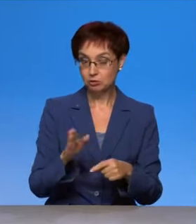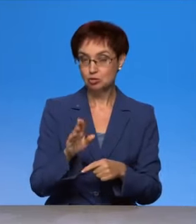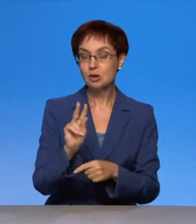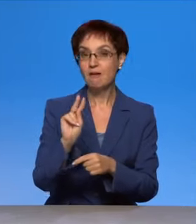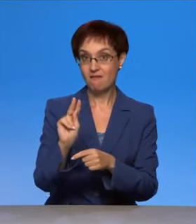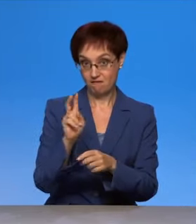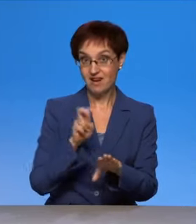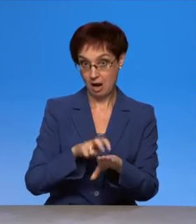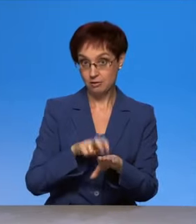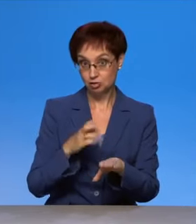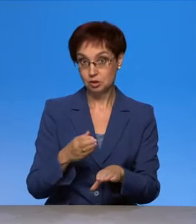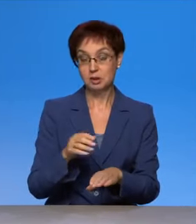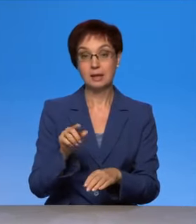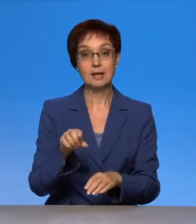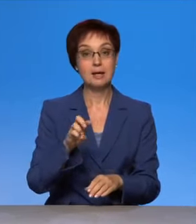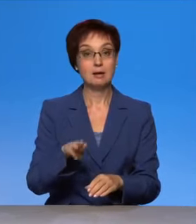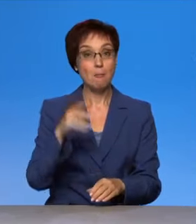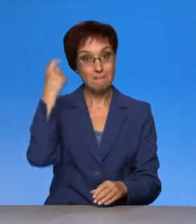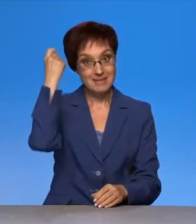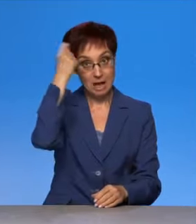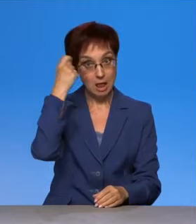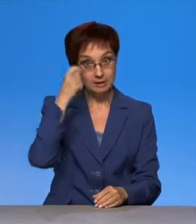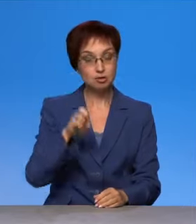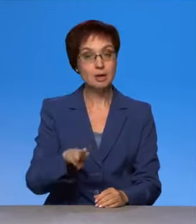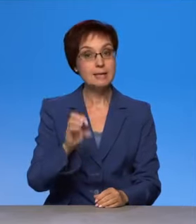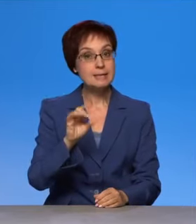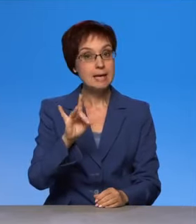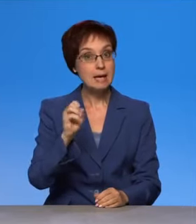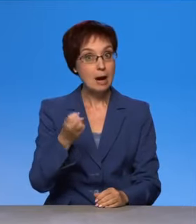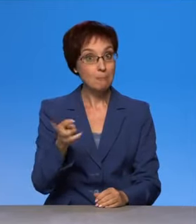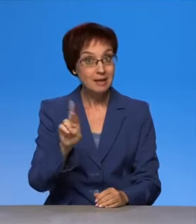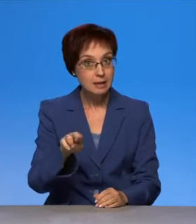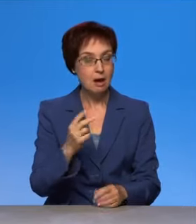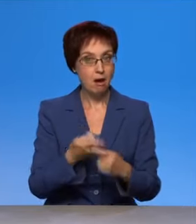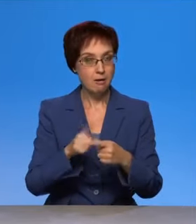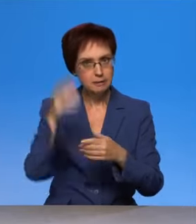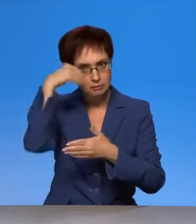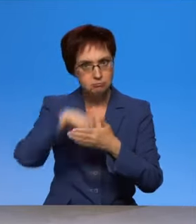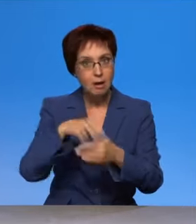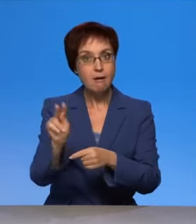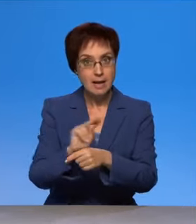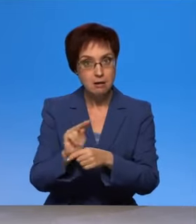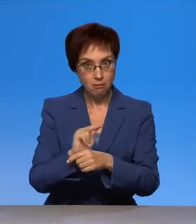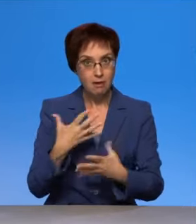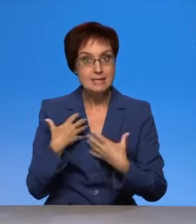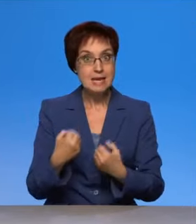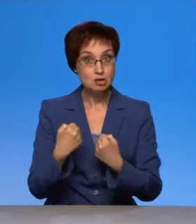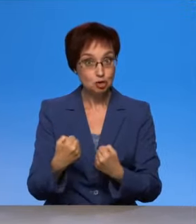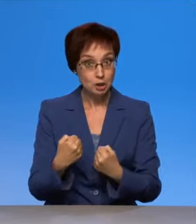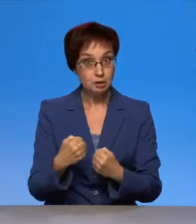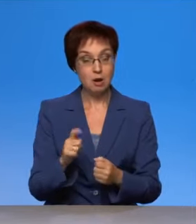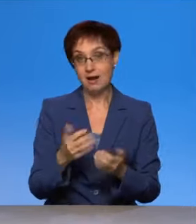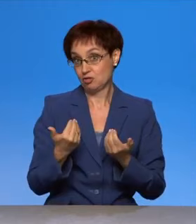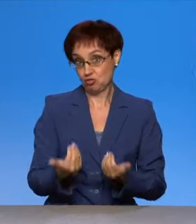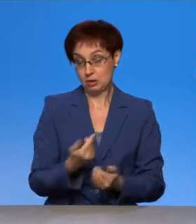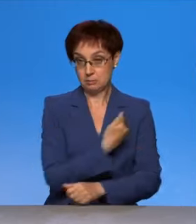И по идее, да, это должен быть человек с медицинским образованием, но сейчас это не обязательно. И терапевт может стать абсолютно любой, и это становится